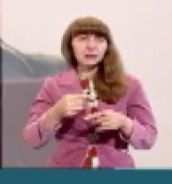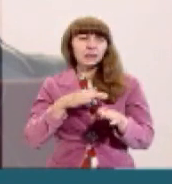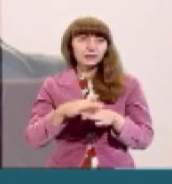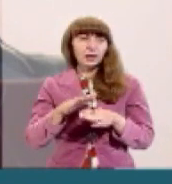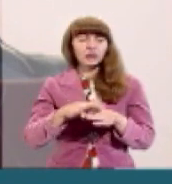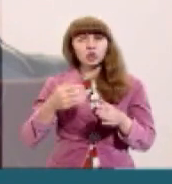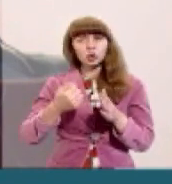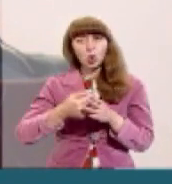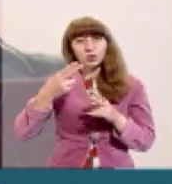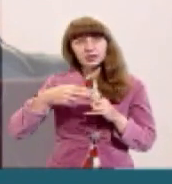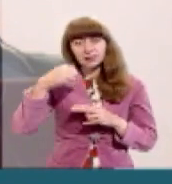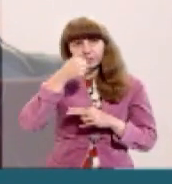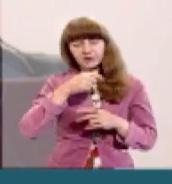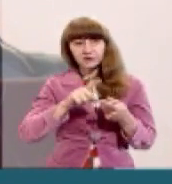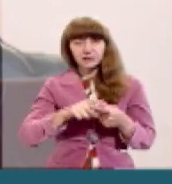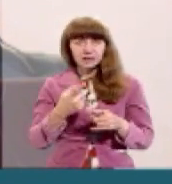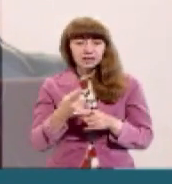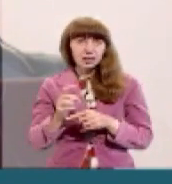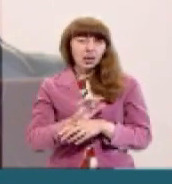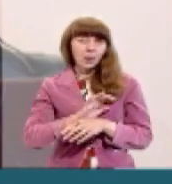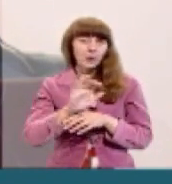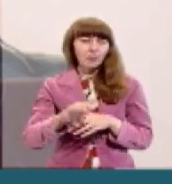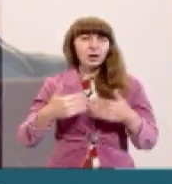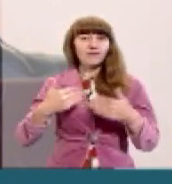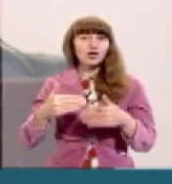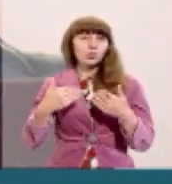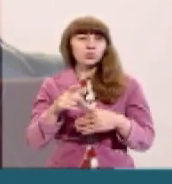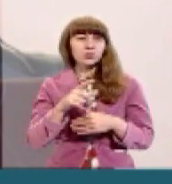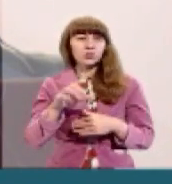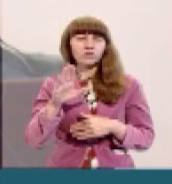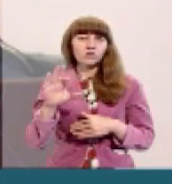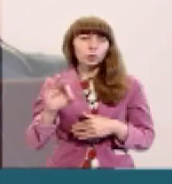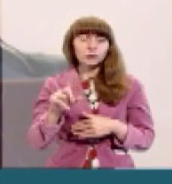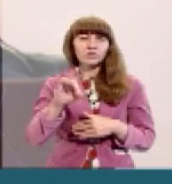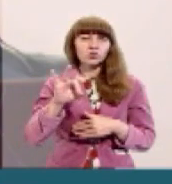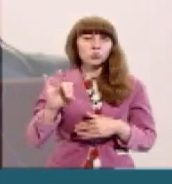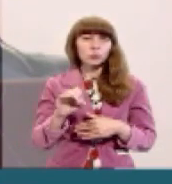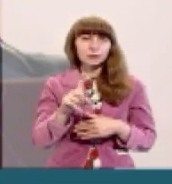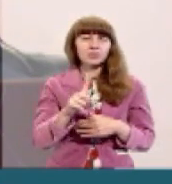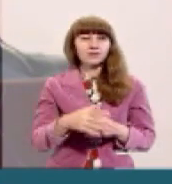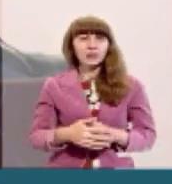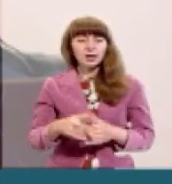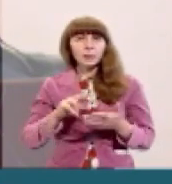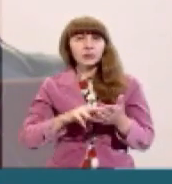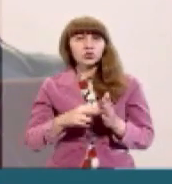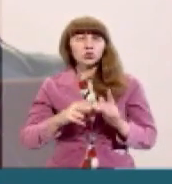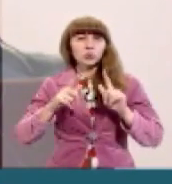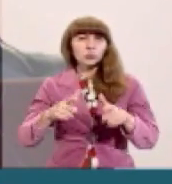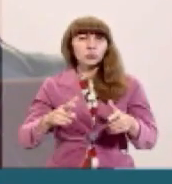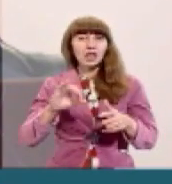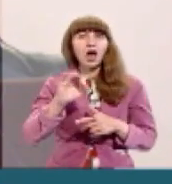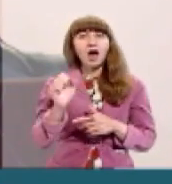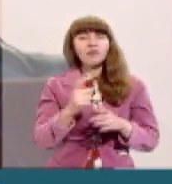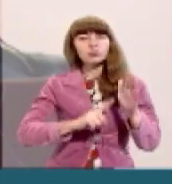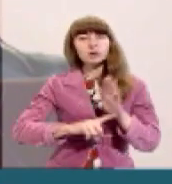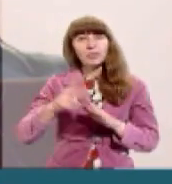до конца года связи с тем что на Данный проект она появляются выпускники ВУЗов и сузов трудоустройство планируется с августа текущего года